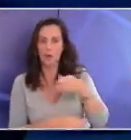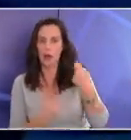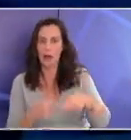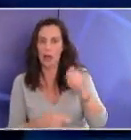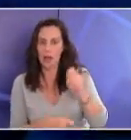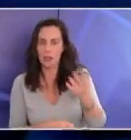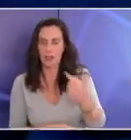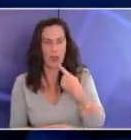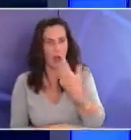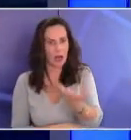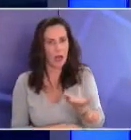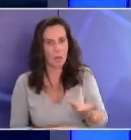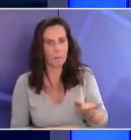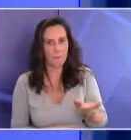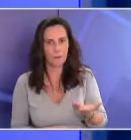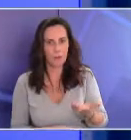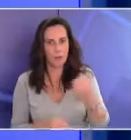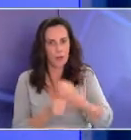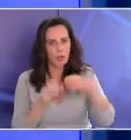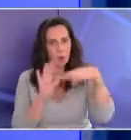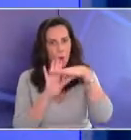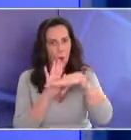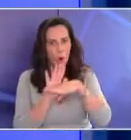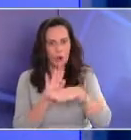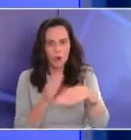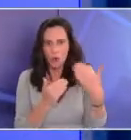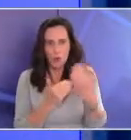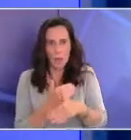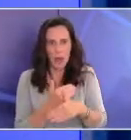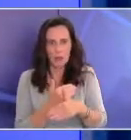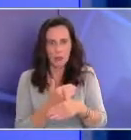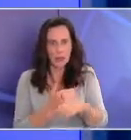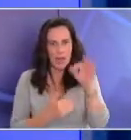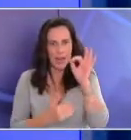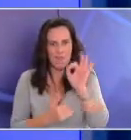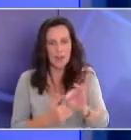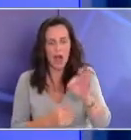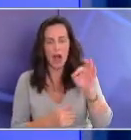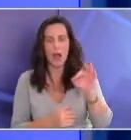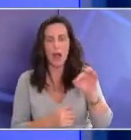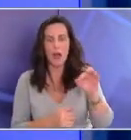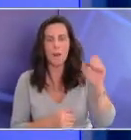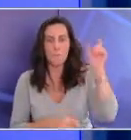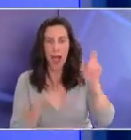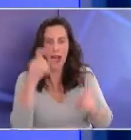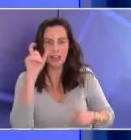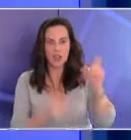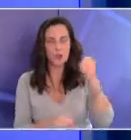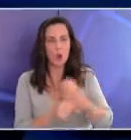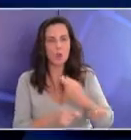באולם המליאה, ולומר להם, חברים, תחוקקו חוק שבסופו של דבר יפגע באותם גופים, באותם בנקאים. רק אם יהיה